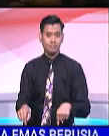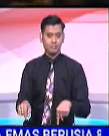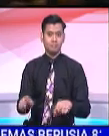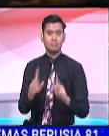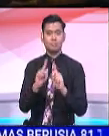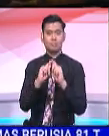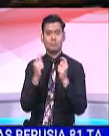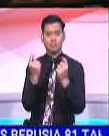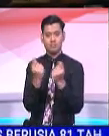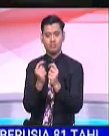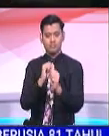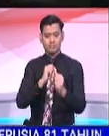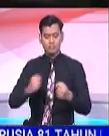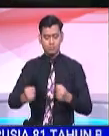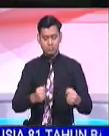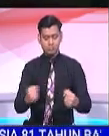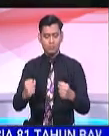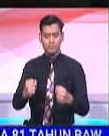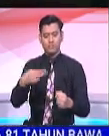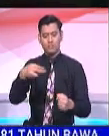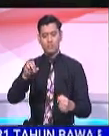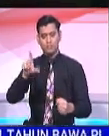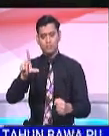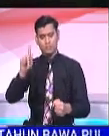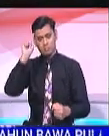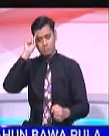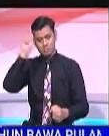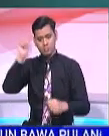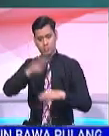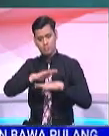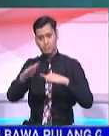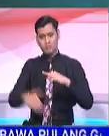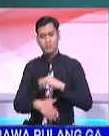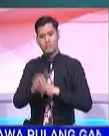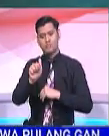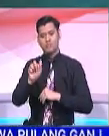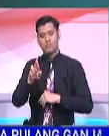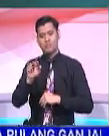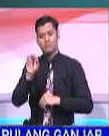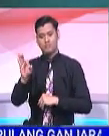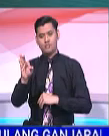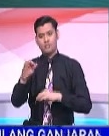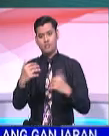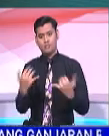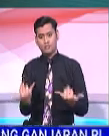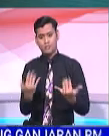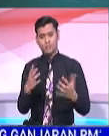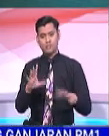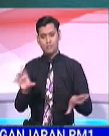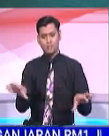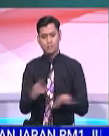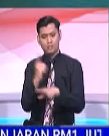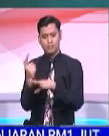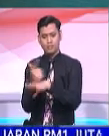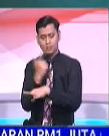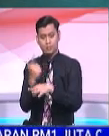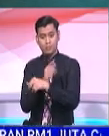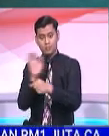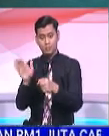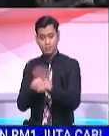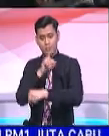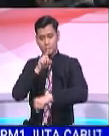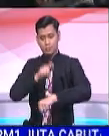Skuad berbasikal Downhill Terengganu di bawah kendalian Muhammad Arif Syukri Ahmad Sabti kini giat menjalani latihan sepenuh